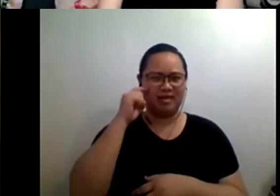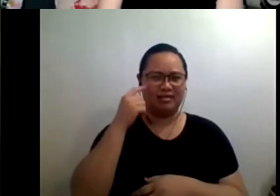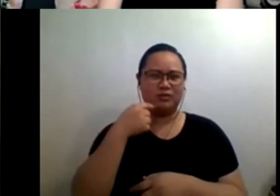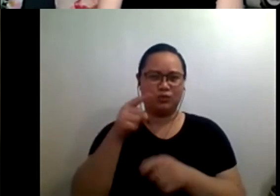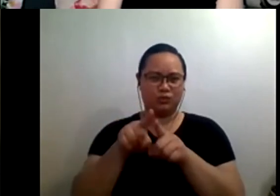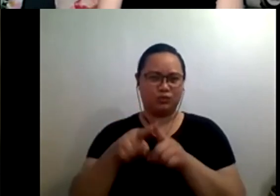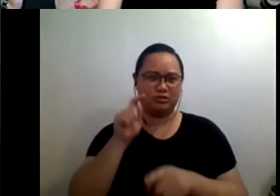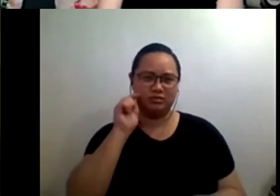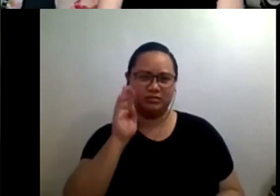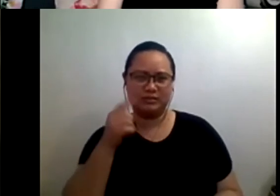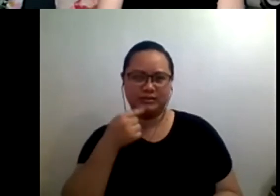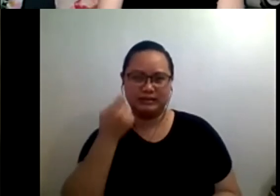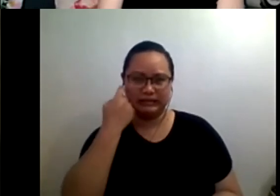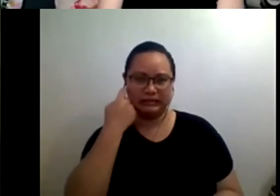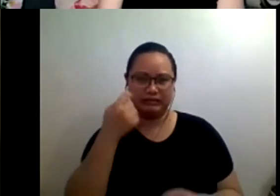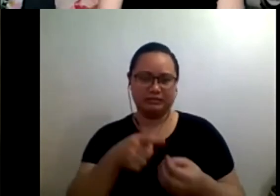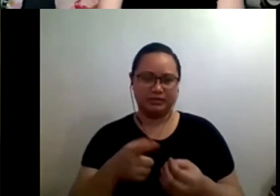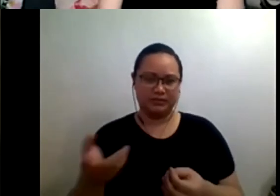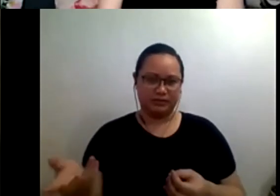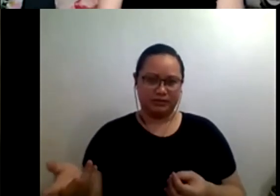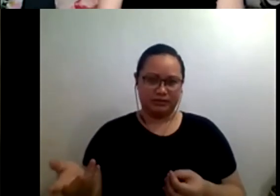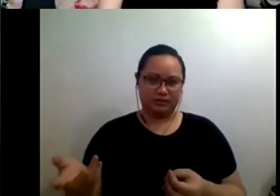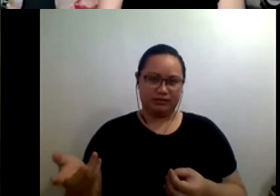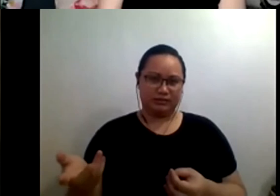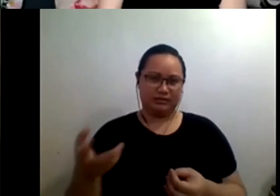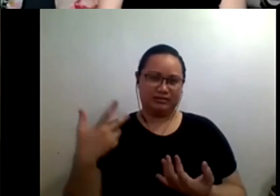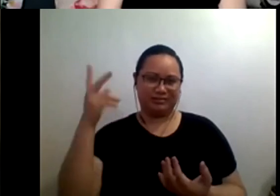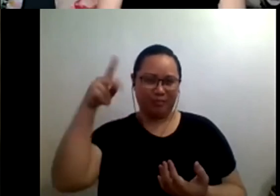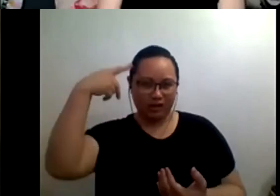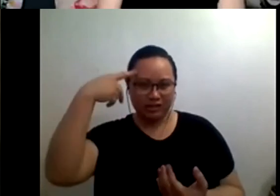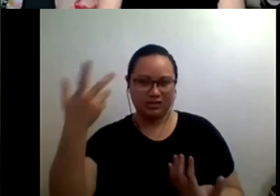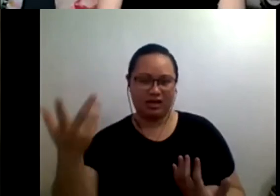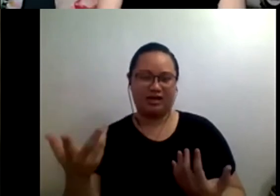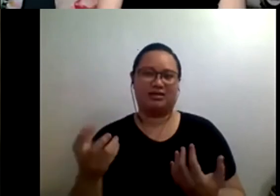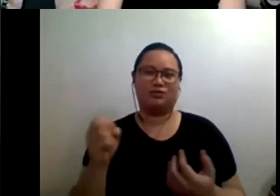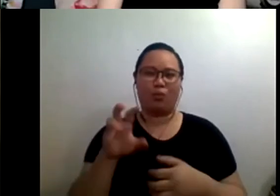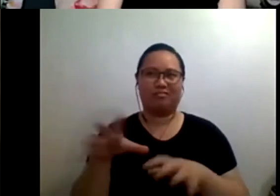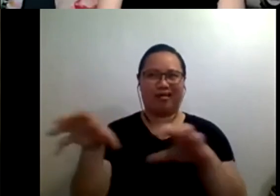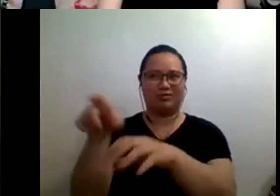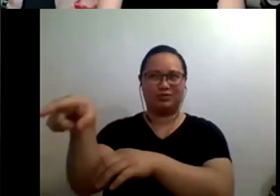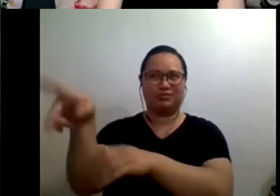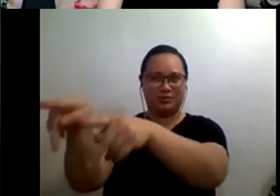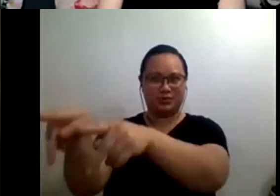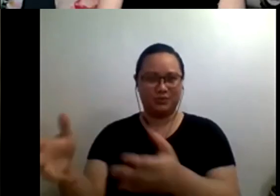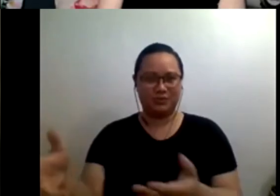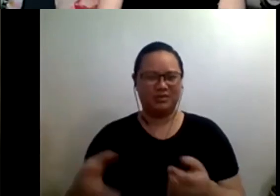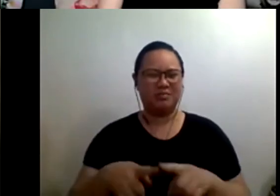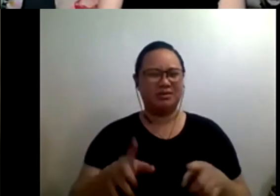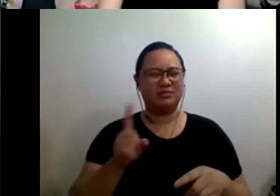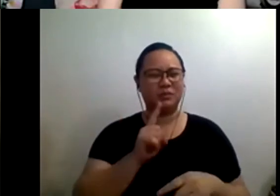ni Teacher Therese kanina about yung politicians at saka yung actions nila. Pero do you draw a line,